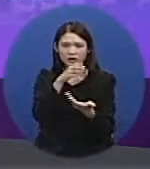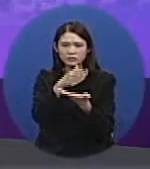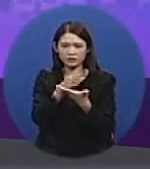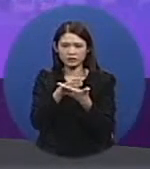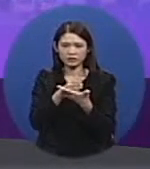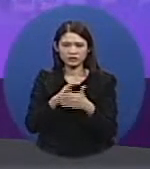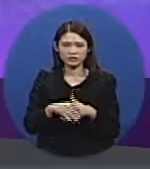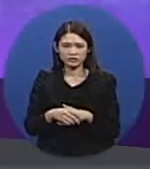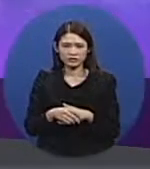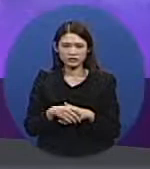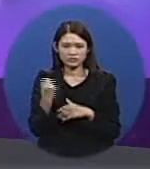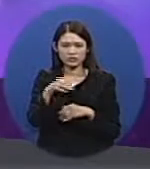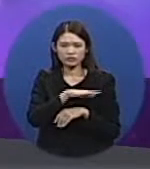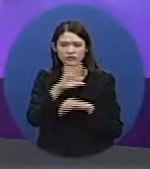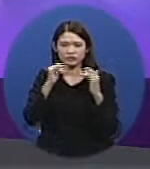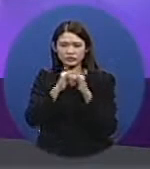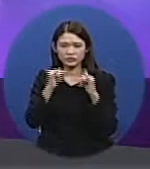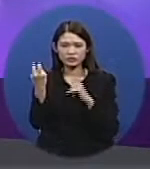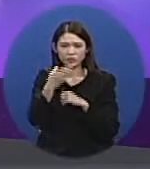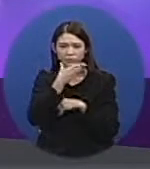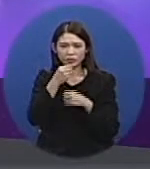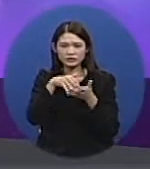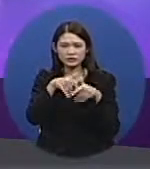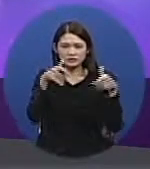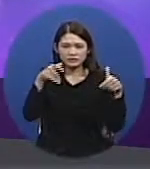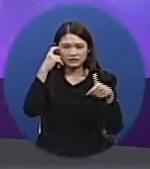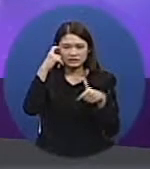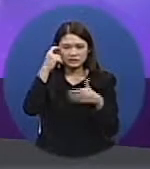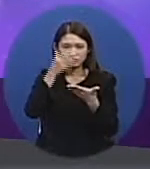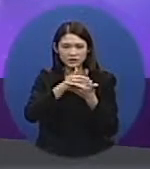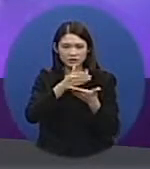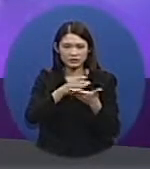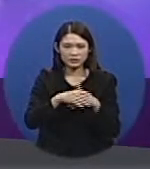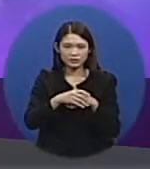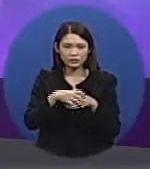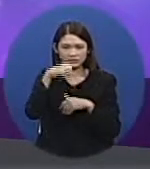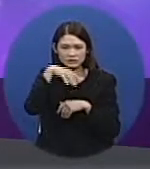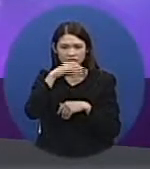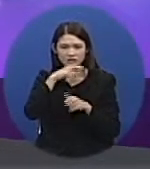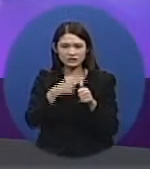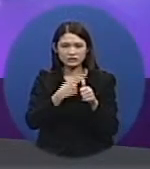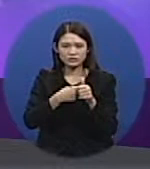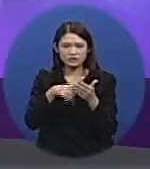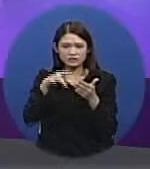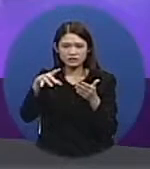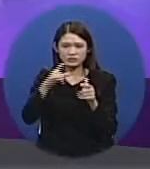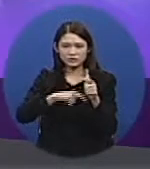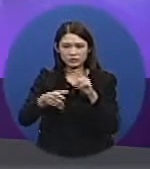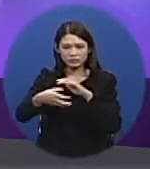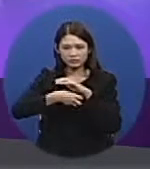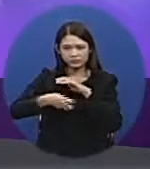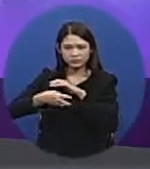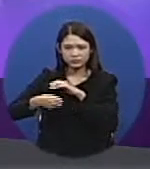할 것입니다. 또한 우리 국민들 역시 복지를 늘리겠다는 구호를 보면 자동적으로 세금을 더 걷겠다는